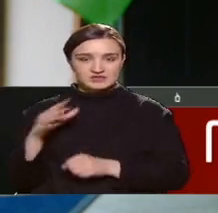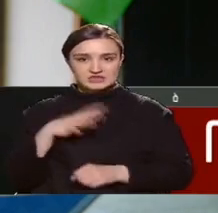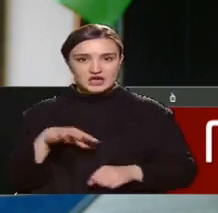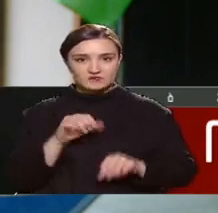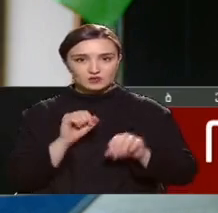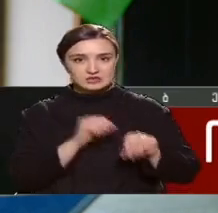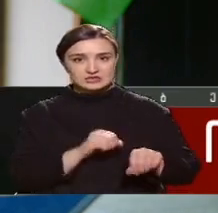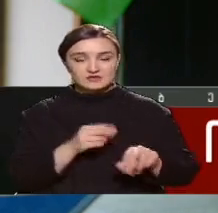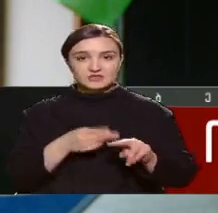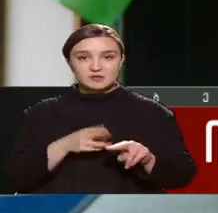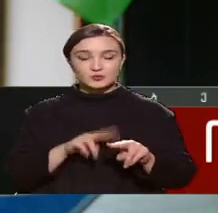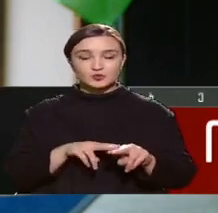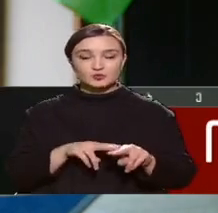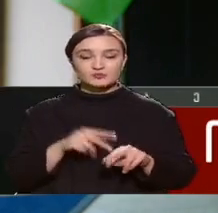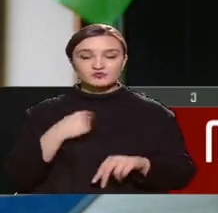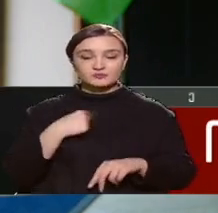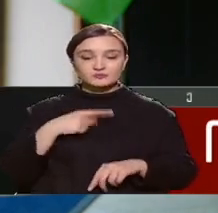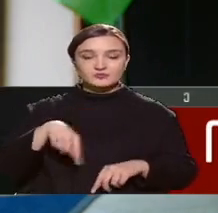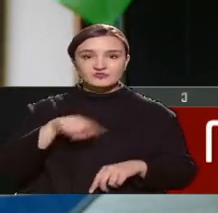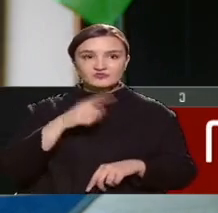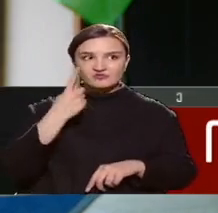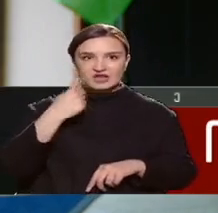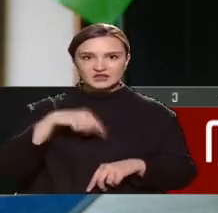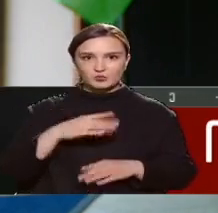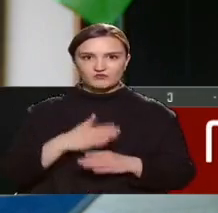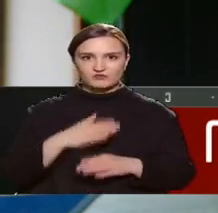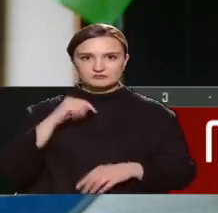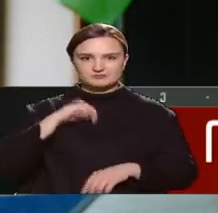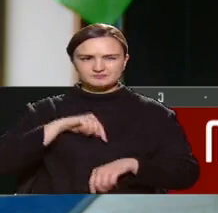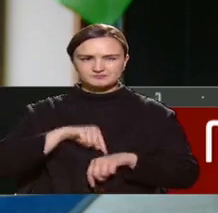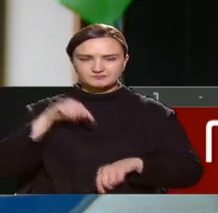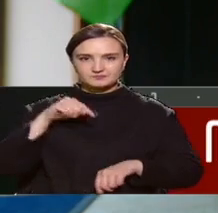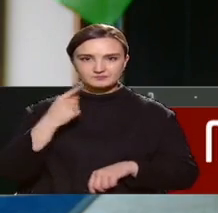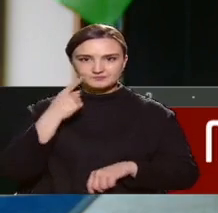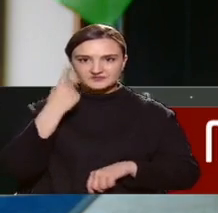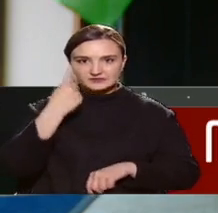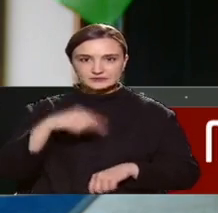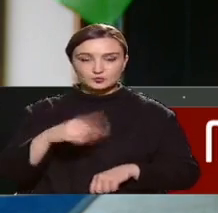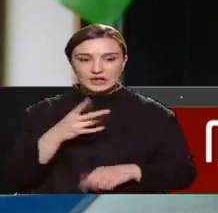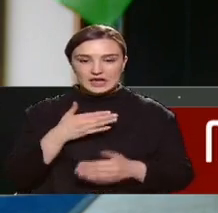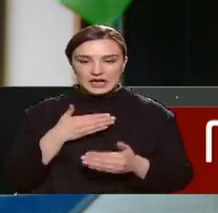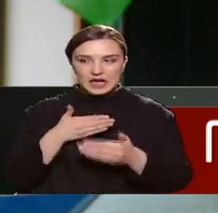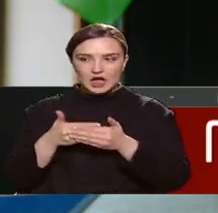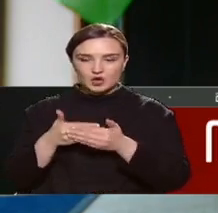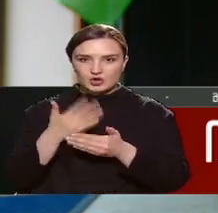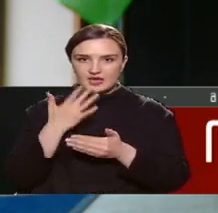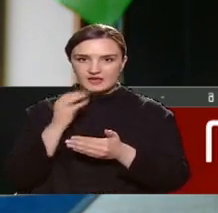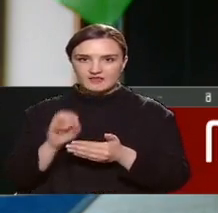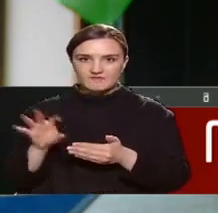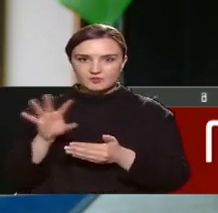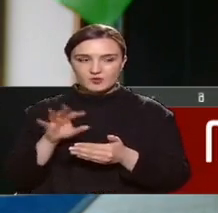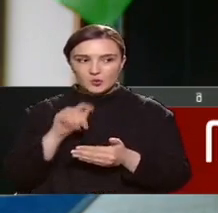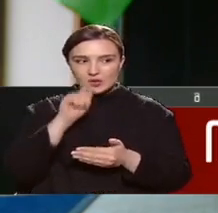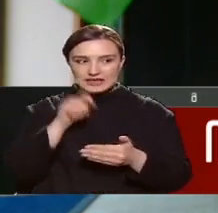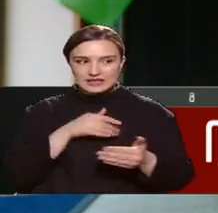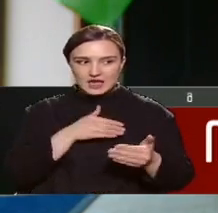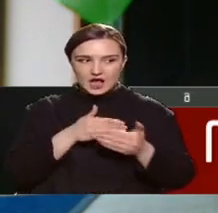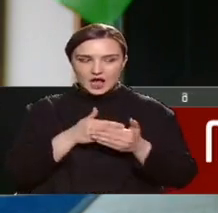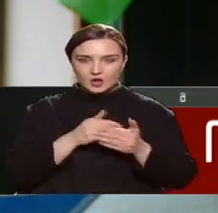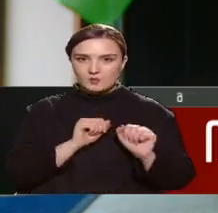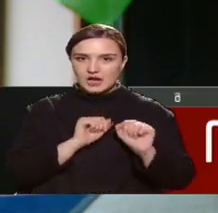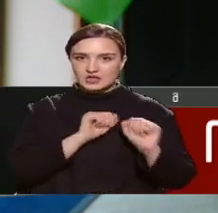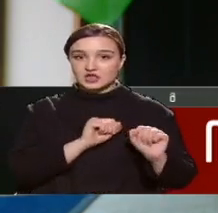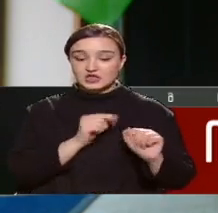ამ შემთხვევაში რაღაცნაირად ვალდებულებას გვიჩნდება მინიმუმ მორალური, რომ ახლოს ვიყოთ ევროპასთან, უკრაინელებთან, ხარდაჭერა